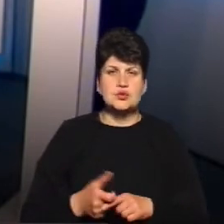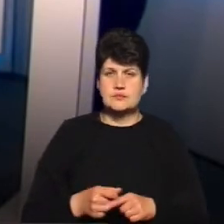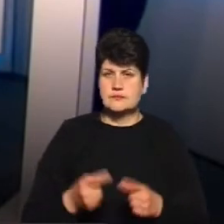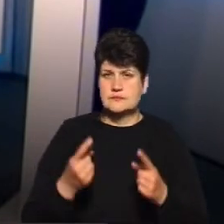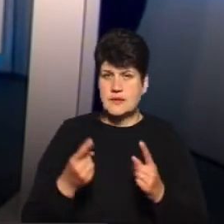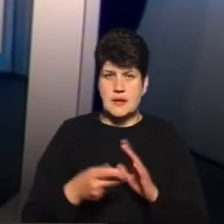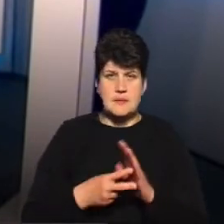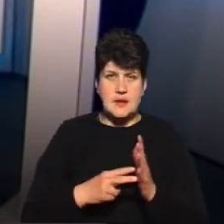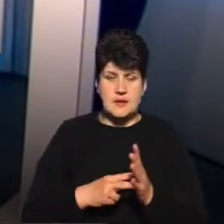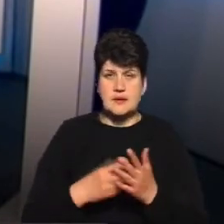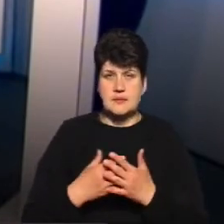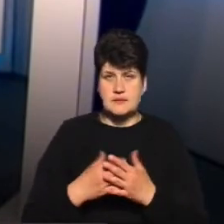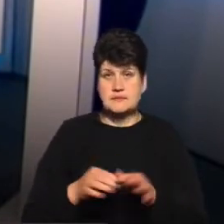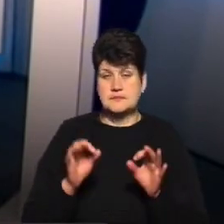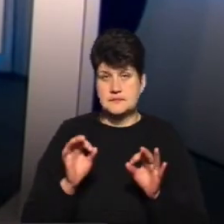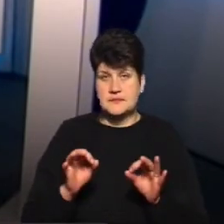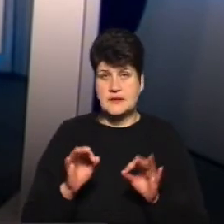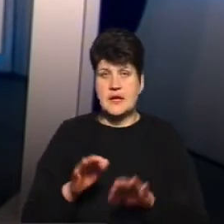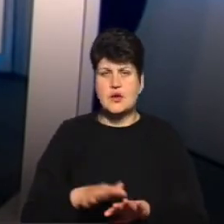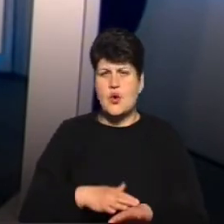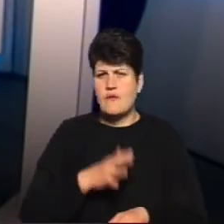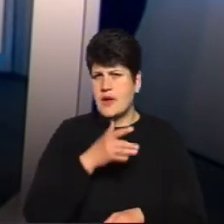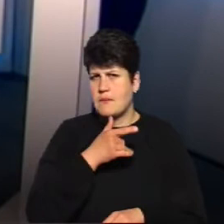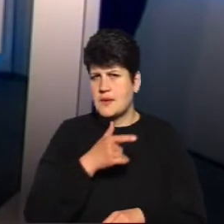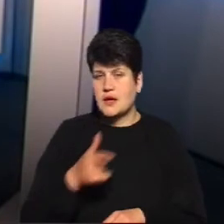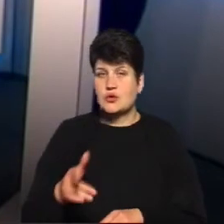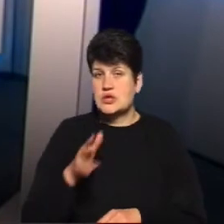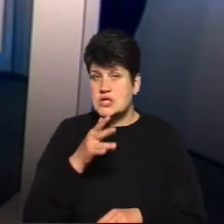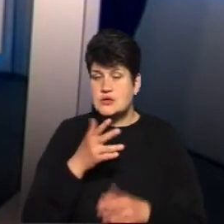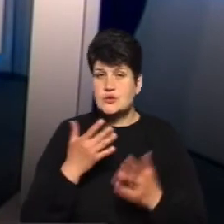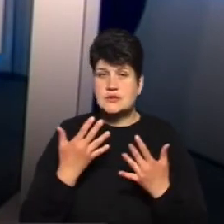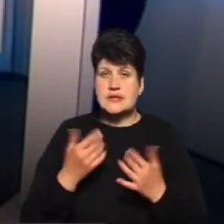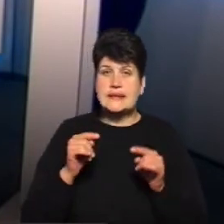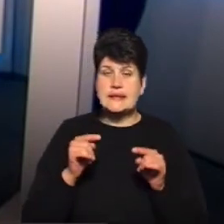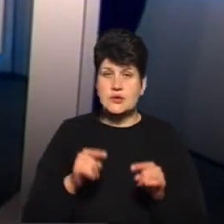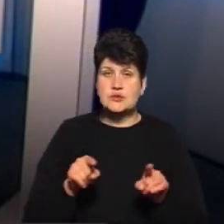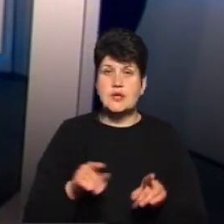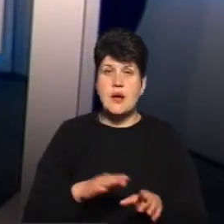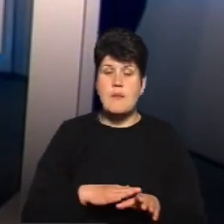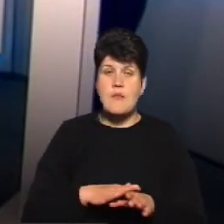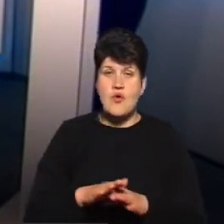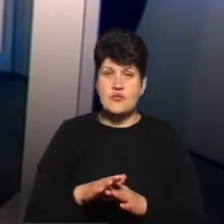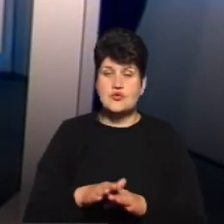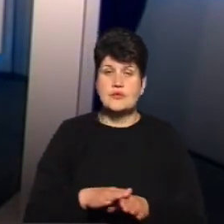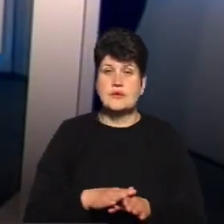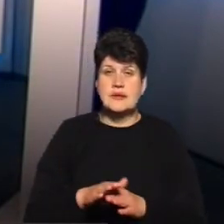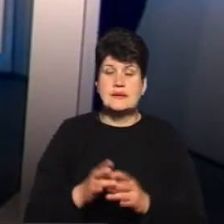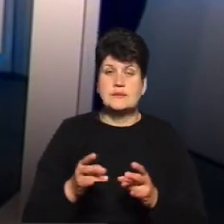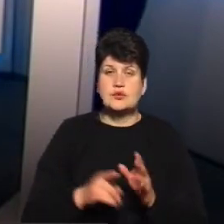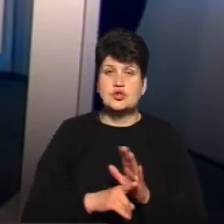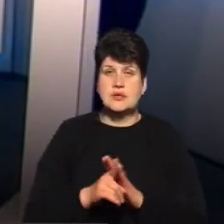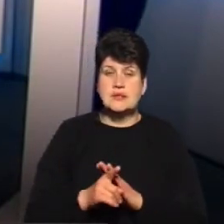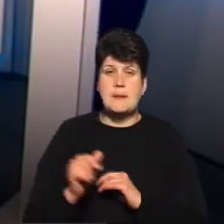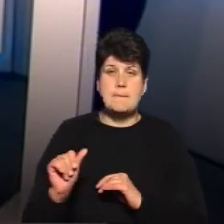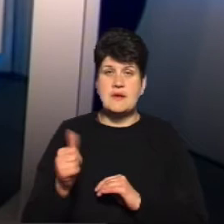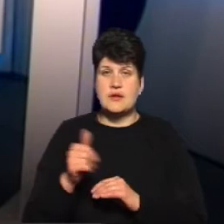що стратегічно на довгий період часу, так, оскільки для того, щоб їх повністю реалізувати, починаючи від первинного рівня, напевно,